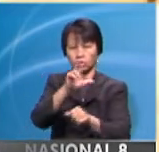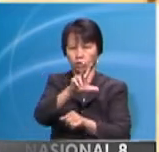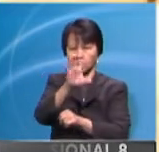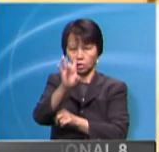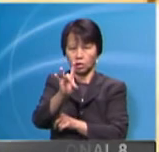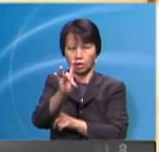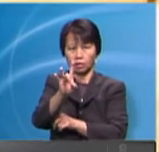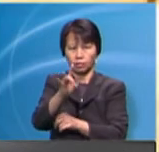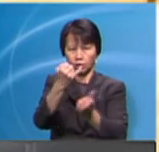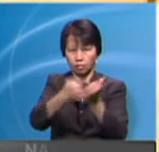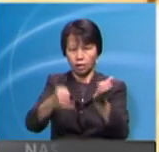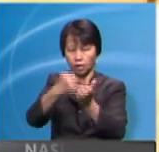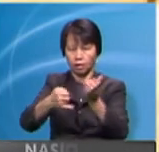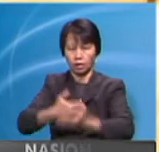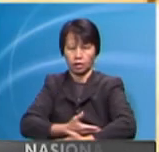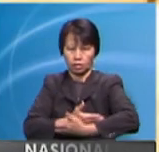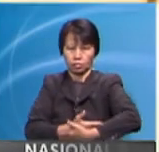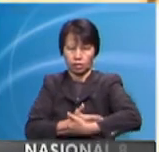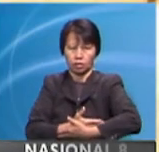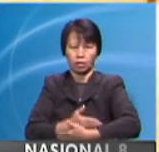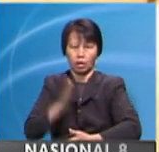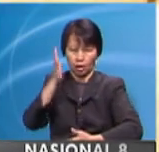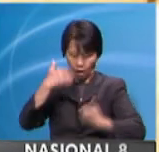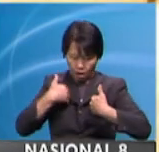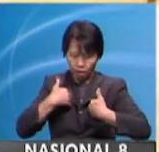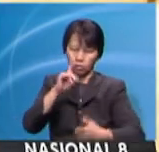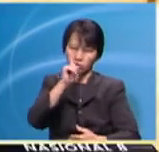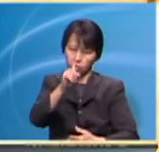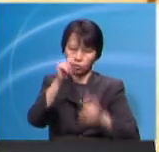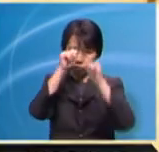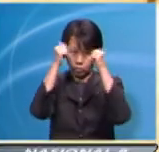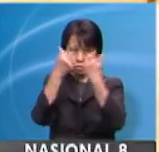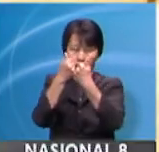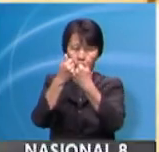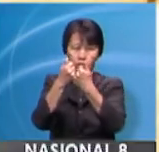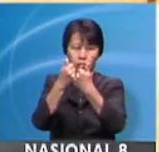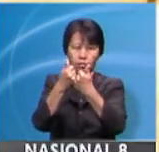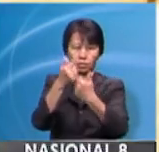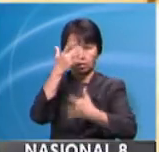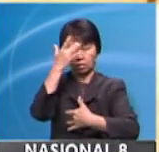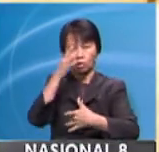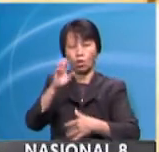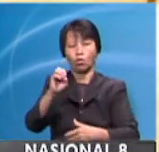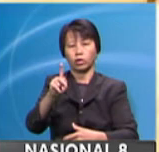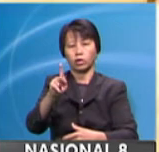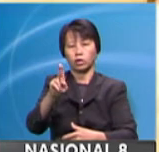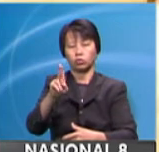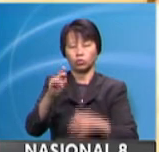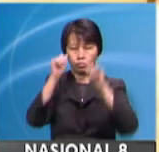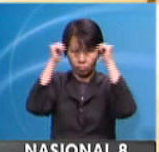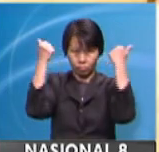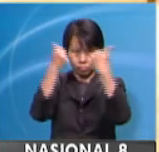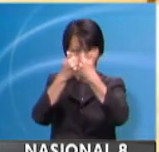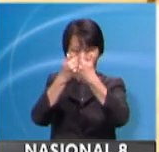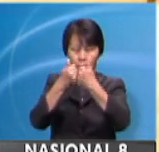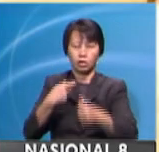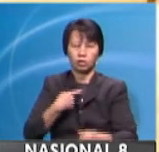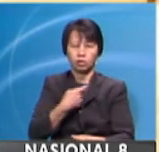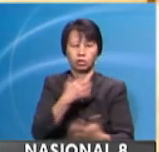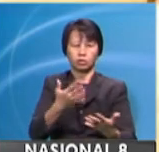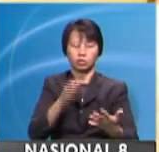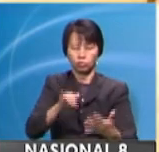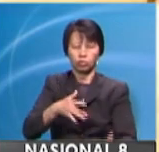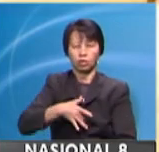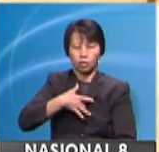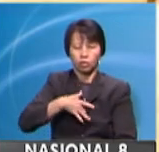38 kelahiran bayi ada satu autistic child. Jadi itulah kita merasakan